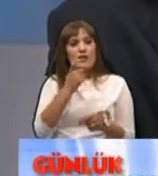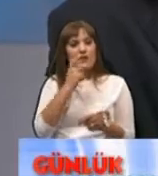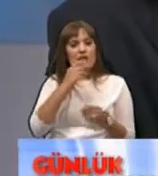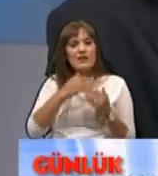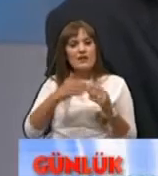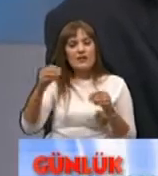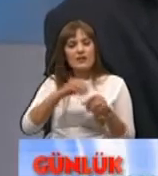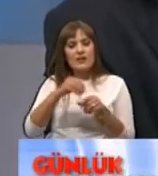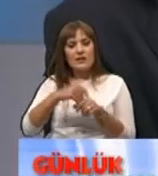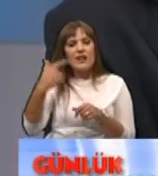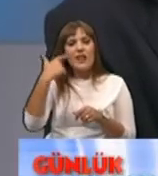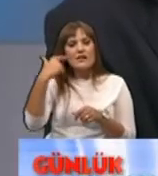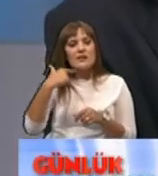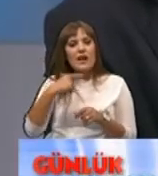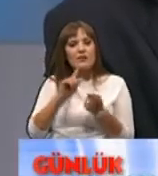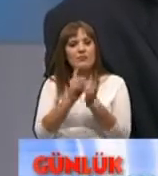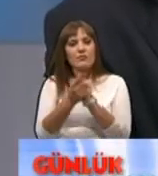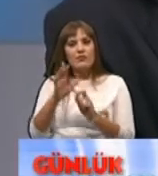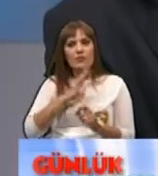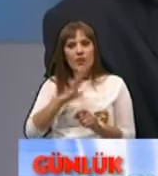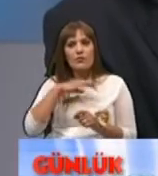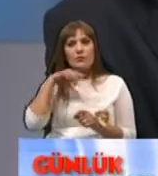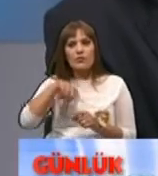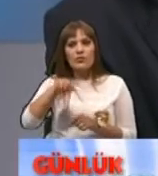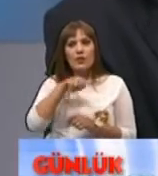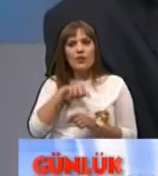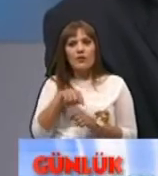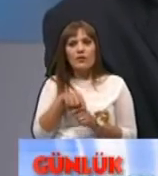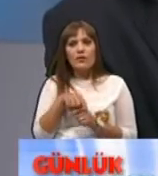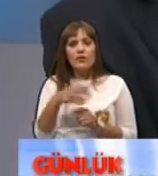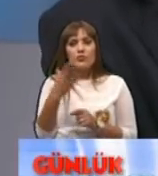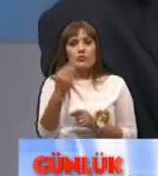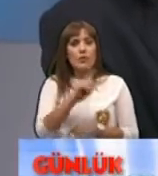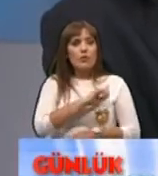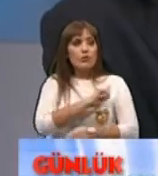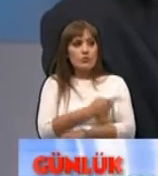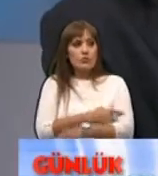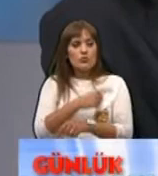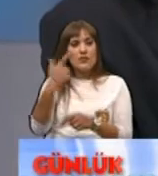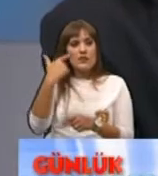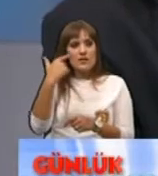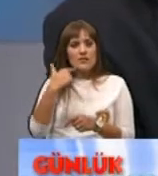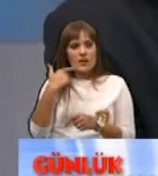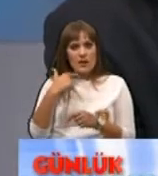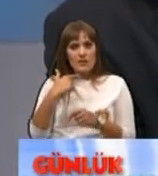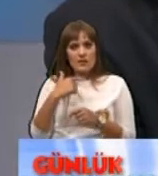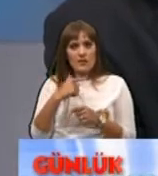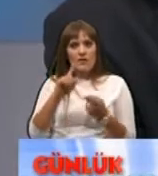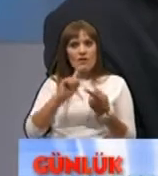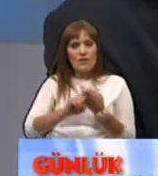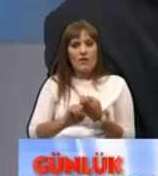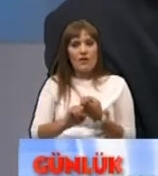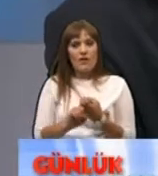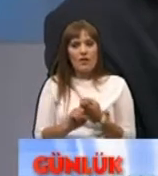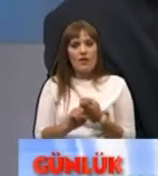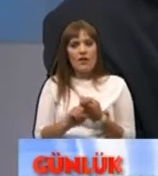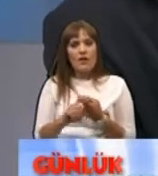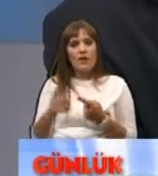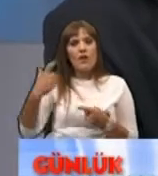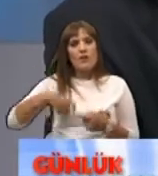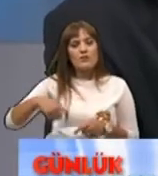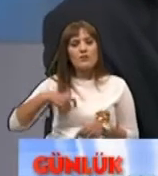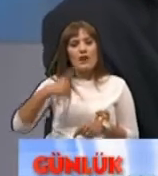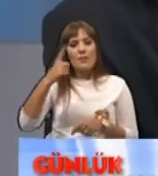mesela fraksiyonel lazerler var. Bunlar çok güçlü lazerlerdir ve ta özel